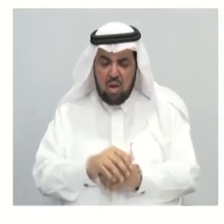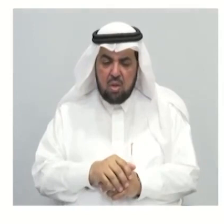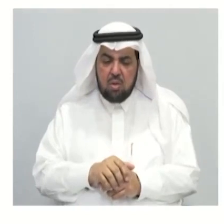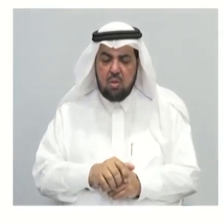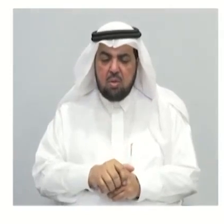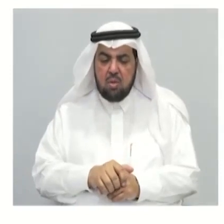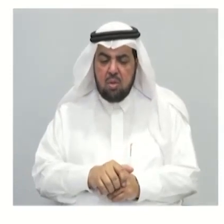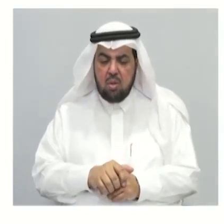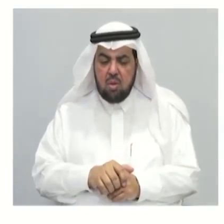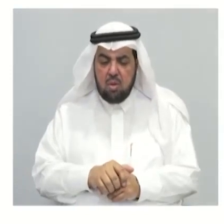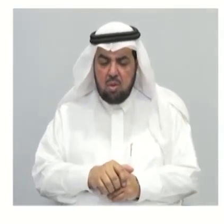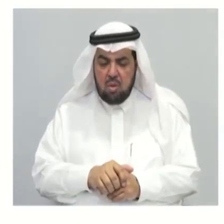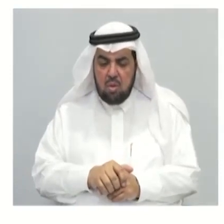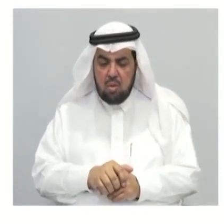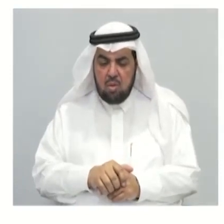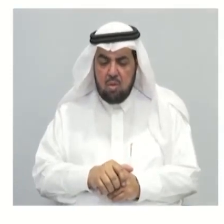الصفحه